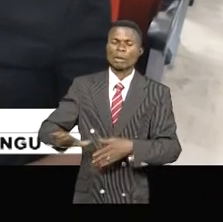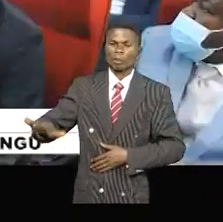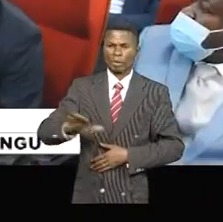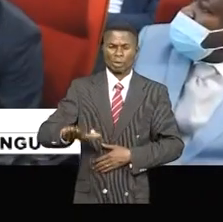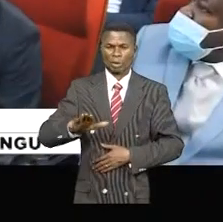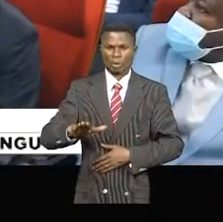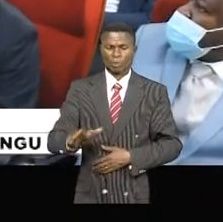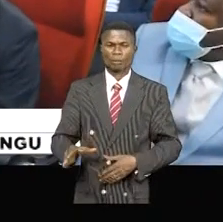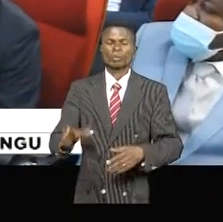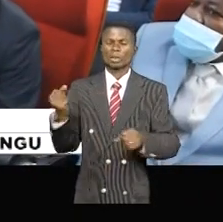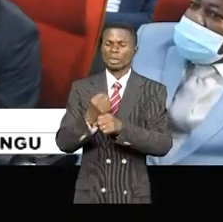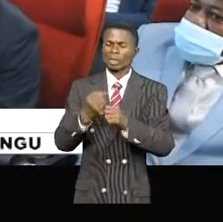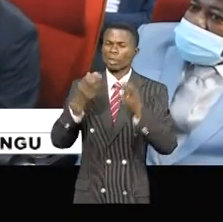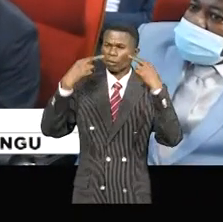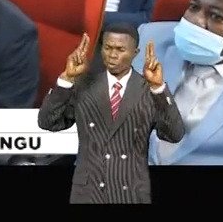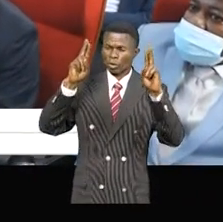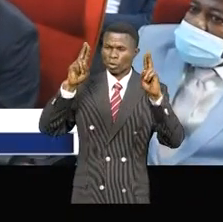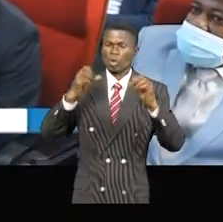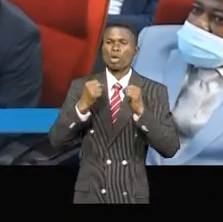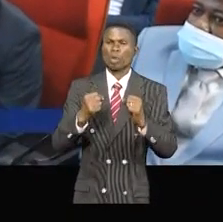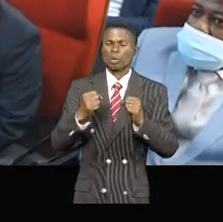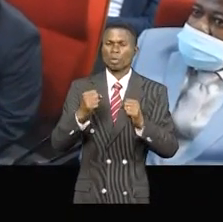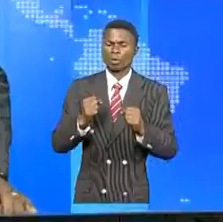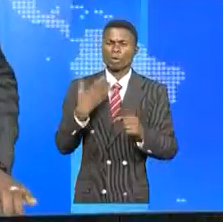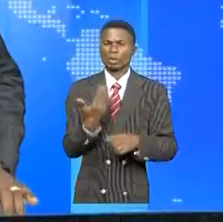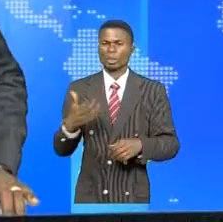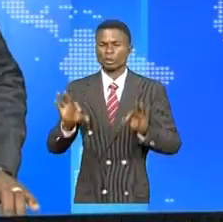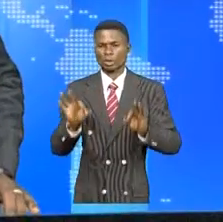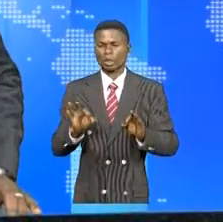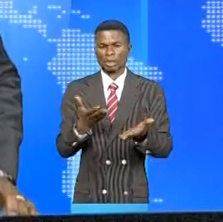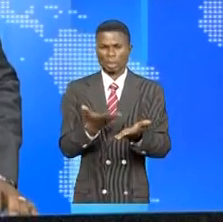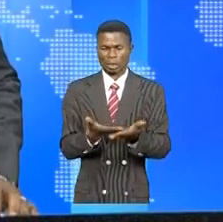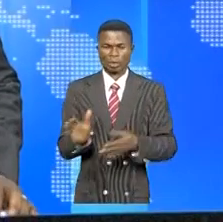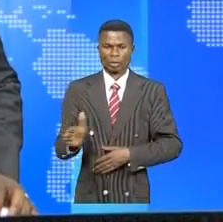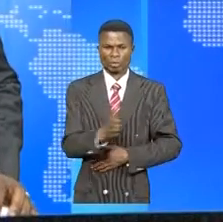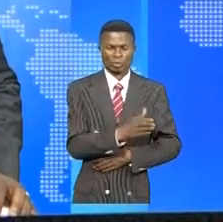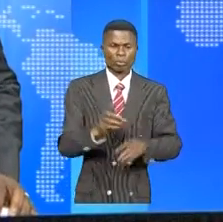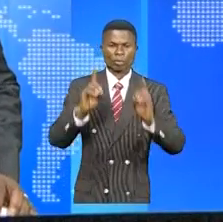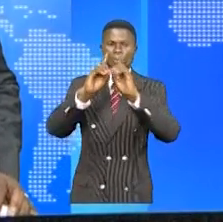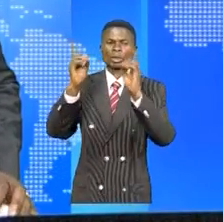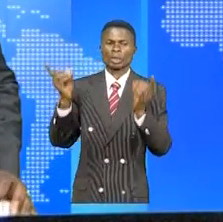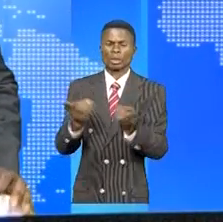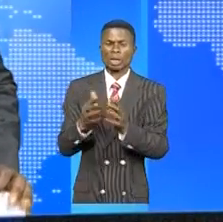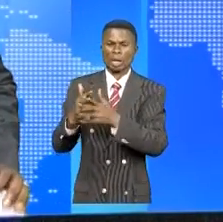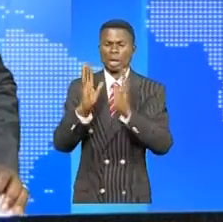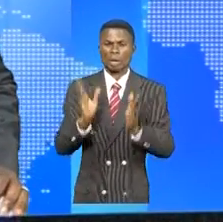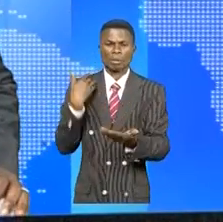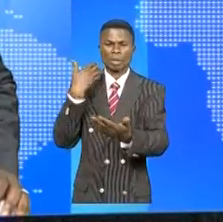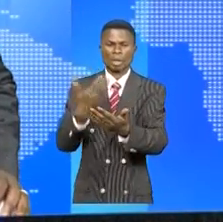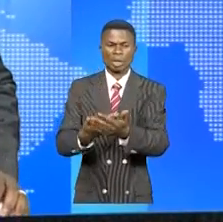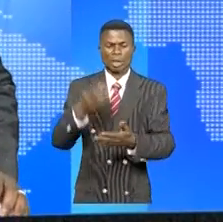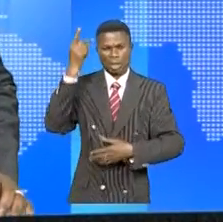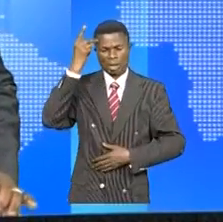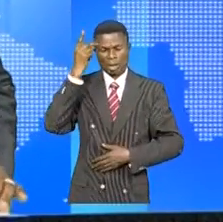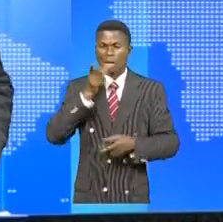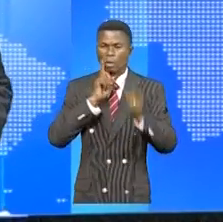de consolider les acquis de la souveraineté naturelle. Une délégation américaine est arrivée à Kinshasa pour